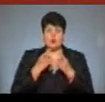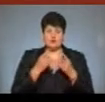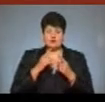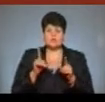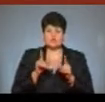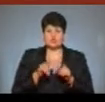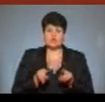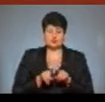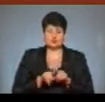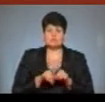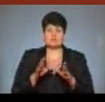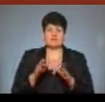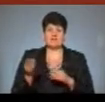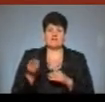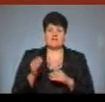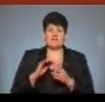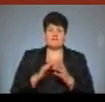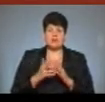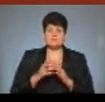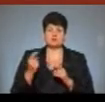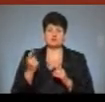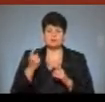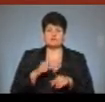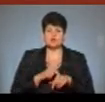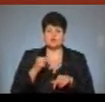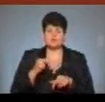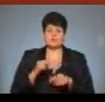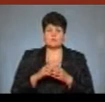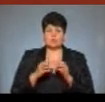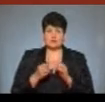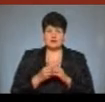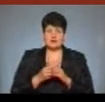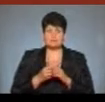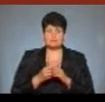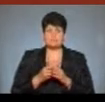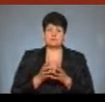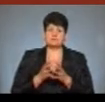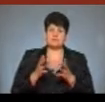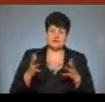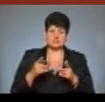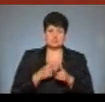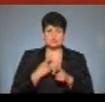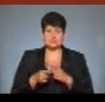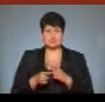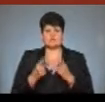що одноосібні фермерські господарства, вони відчувають збитки негоди сильніше, ніж великі аграрії. І